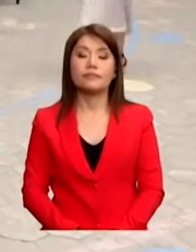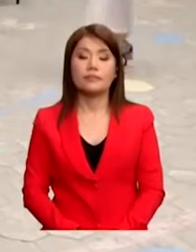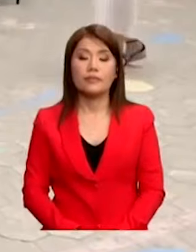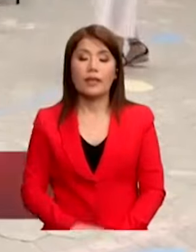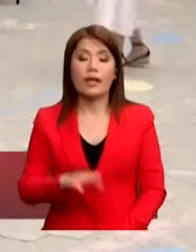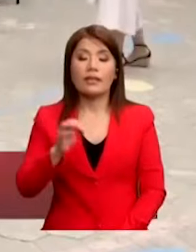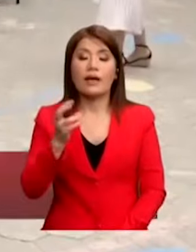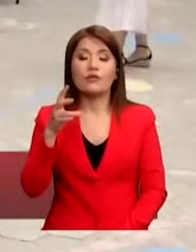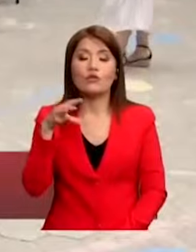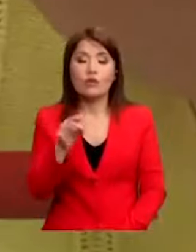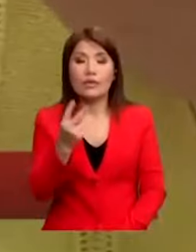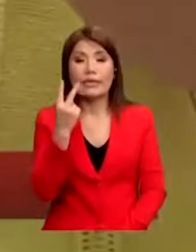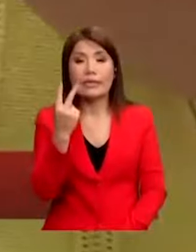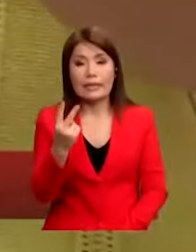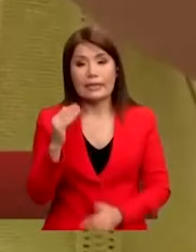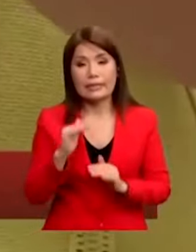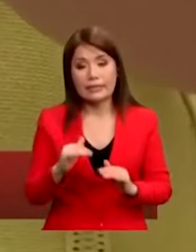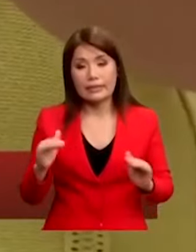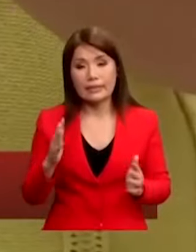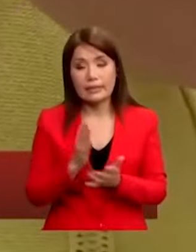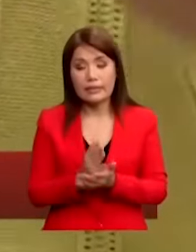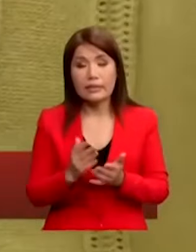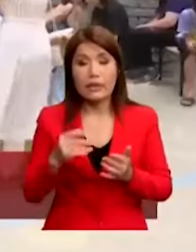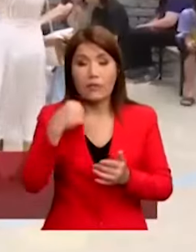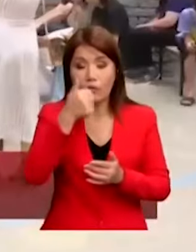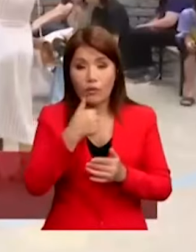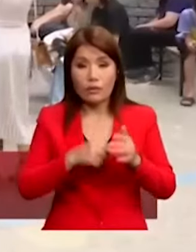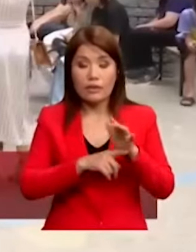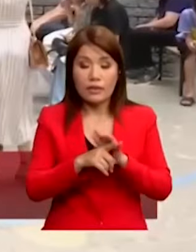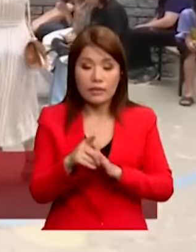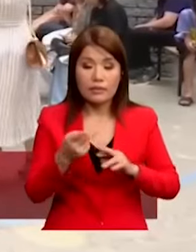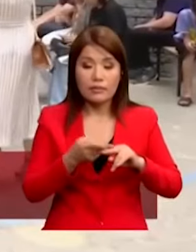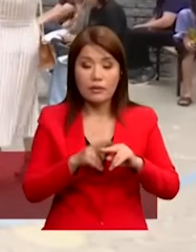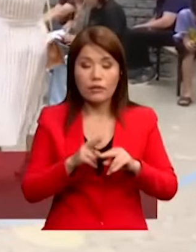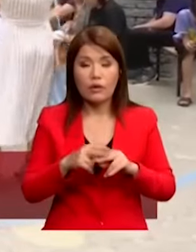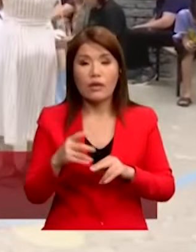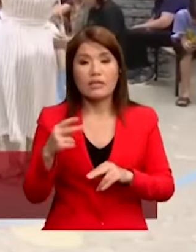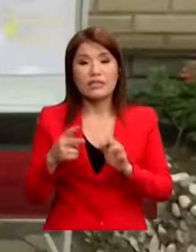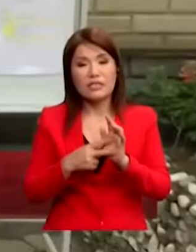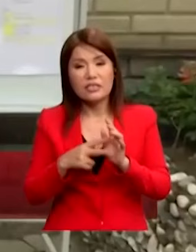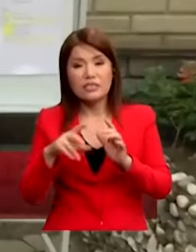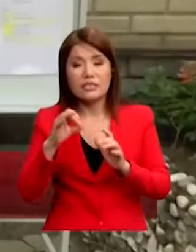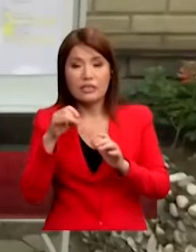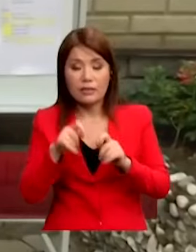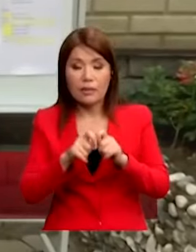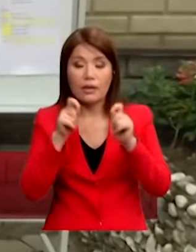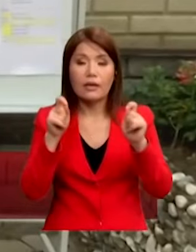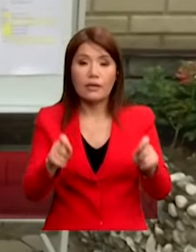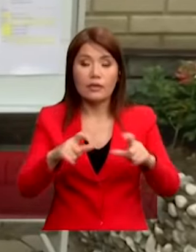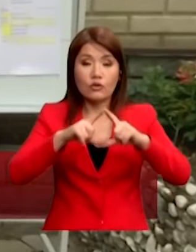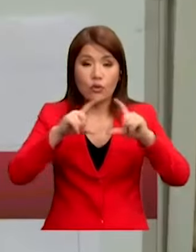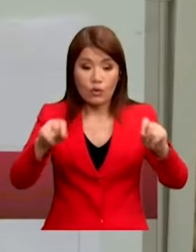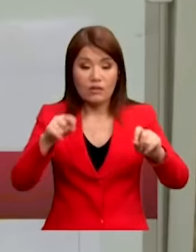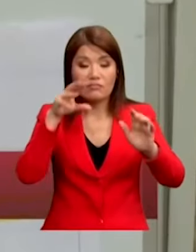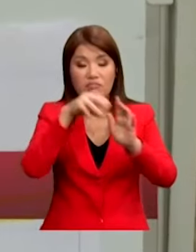Таңнұр Баймағанбетов екі баланың әкесі. Жаңа оқу жылында тұңғышы 7, кішісі 4-ші сыныпқа барады. Балаларым жаңадан ашылатын жайлы мектепте